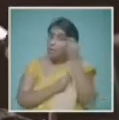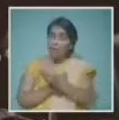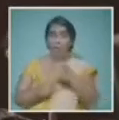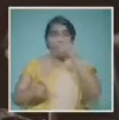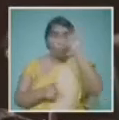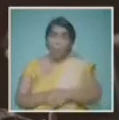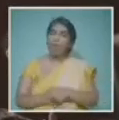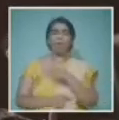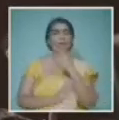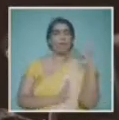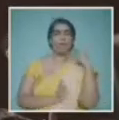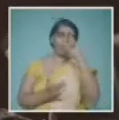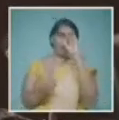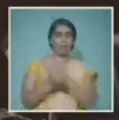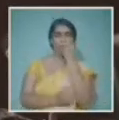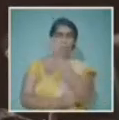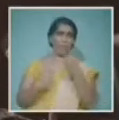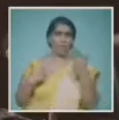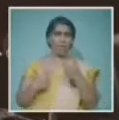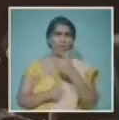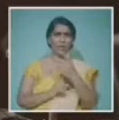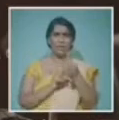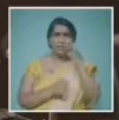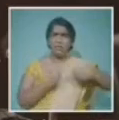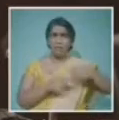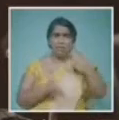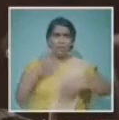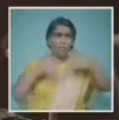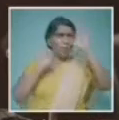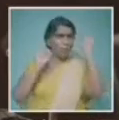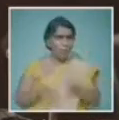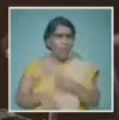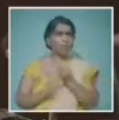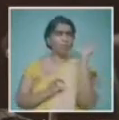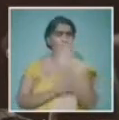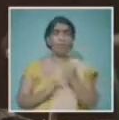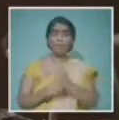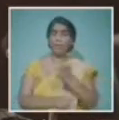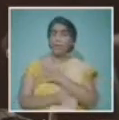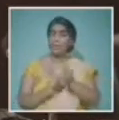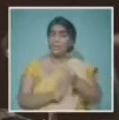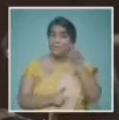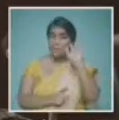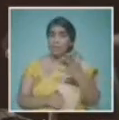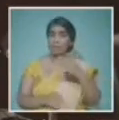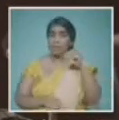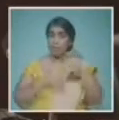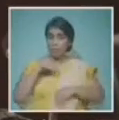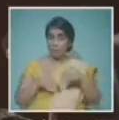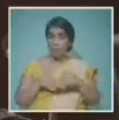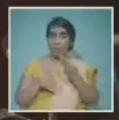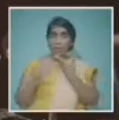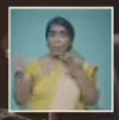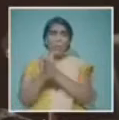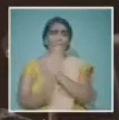ජනතාවගේ ජනවරමක් නැති විශේෂගත රනිල් වික්‍රමසිංහ මහත්මය. ඒ ගෝඨාභය රාජපක්ෂ ජනාධිපතිවරයා ගත්ත ජනවරමේ පැත්ත හිටපු කෙනෙක්